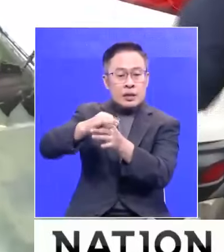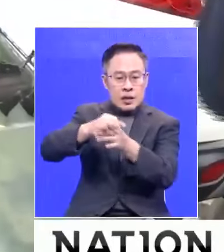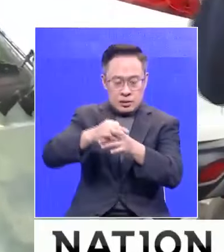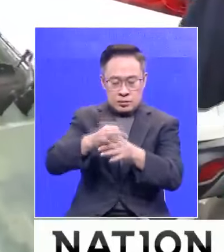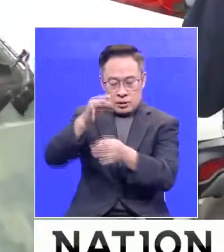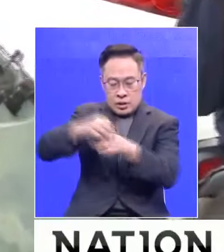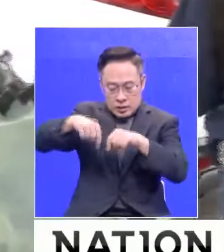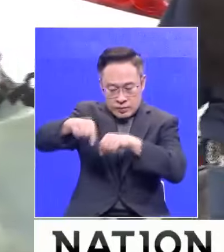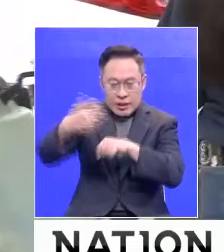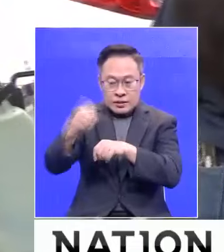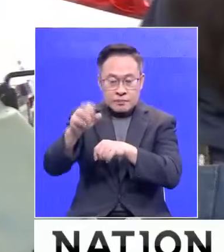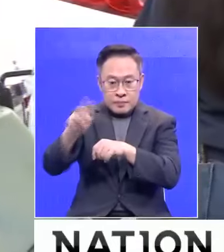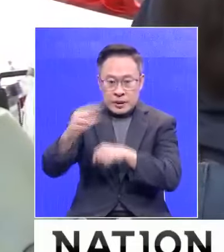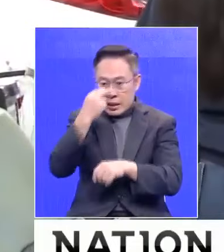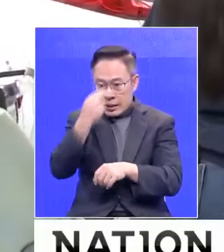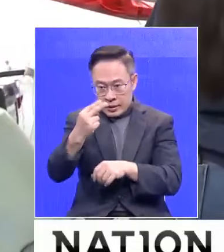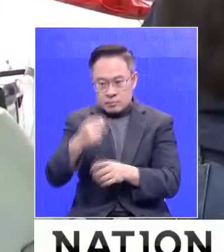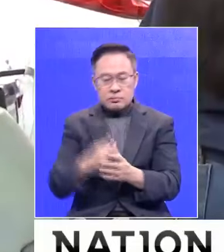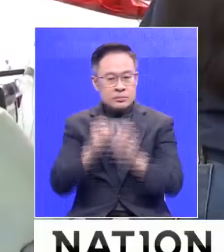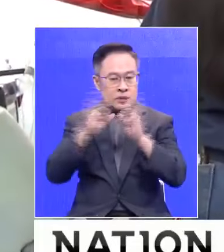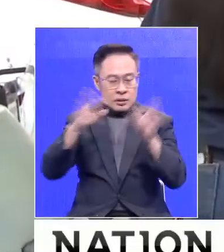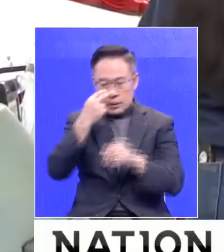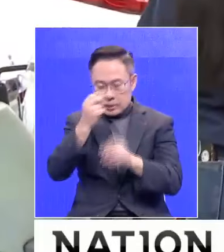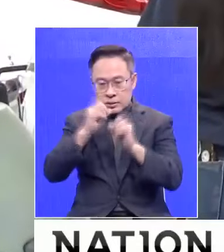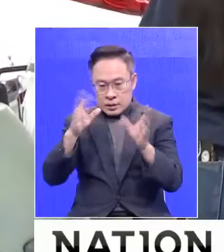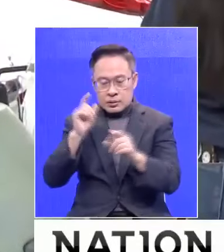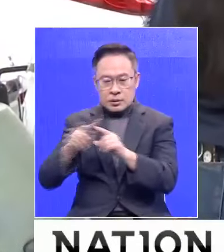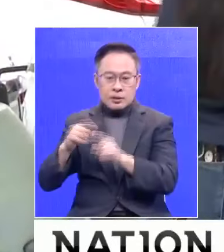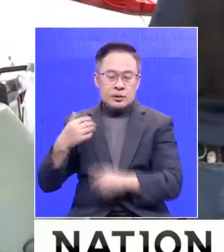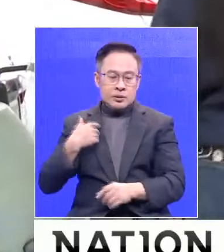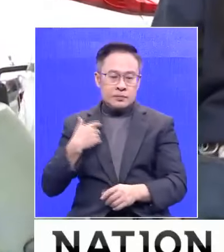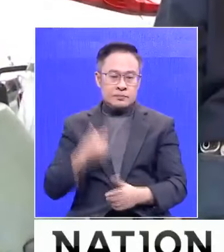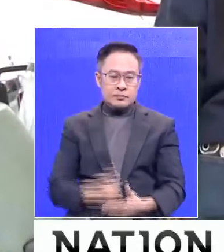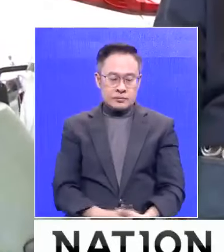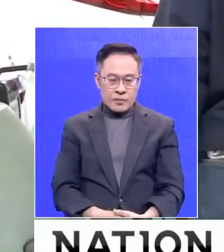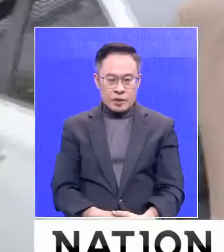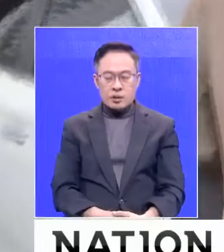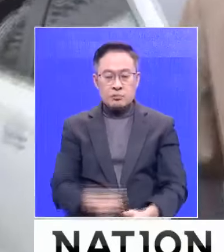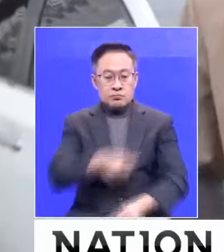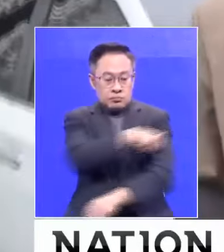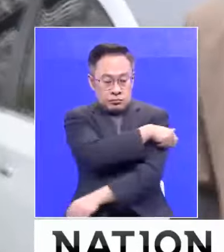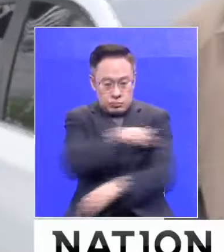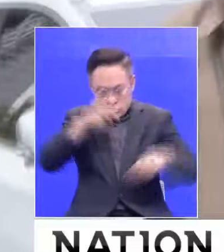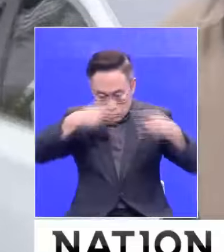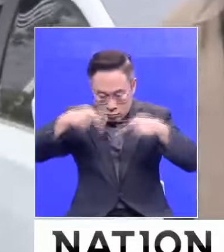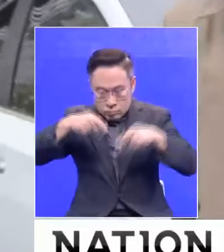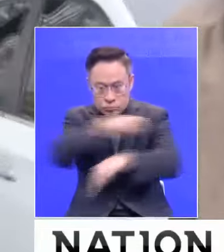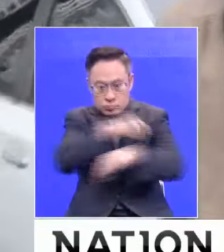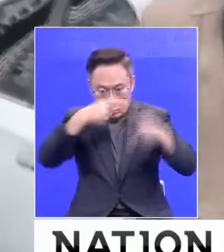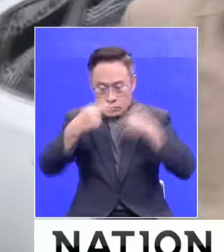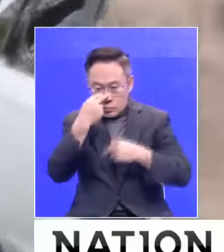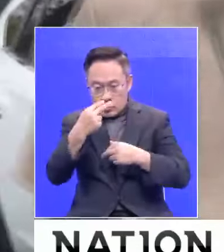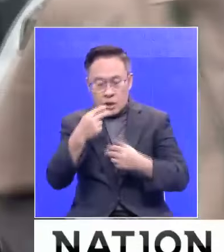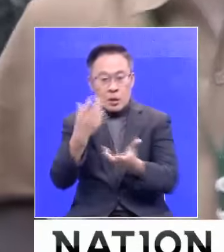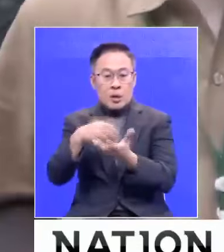ตรและจะมองเห็นธนาคารได้อย่างชัดเจนนะคะซึ่งรปภ.ที่รับผิดชอบดูแลลานจอดรถเนี่ยบอกเพียงว่าพวกเขา